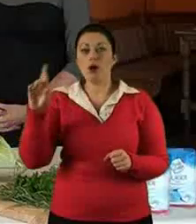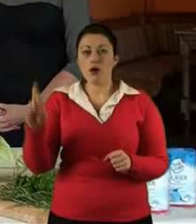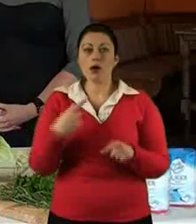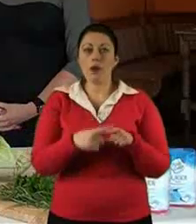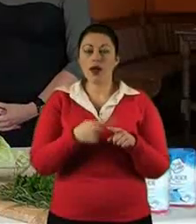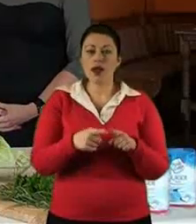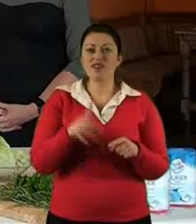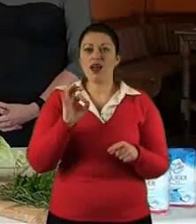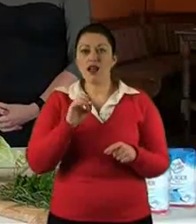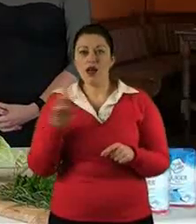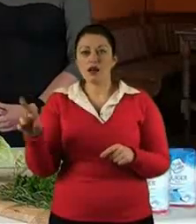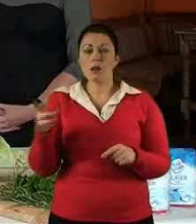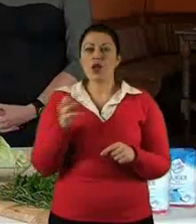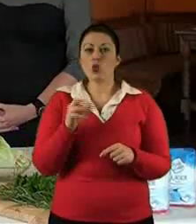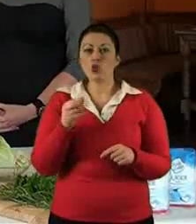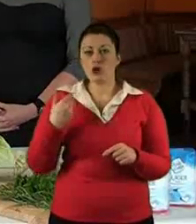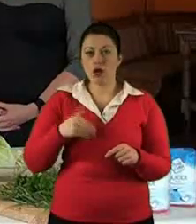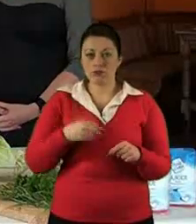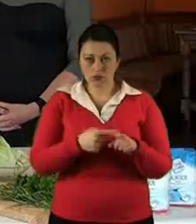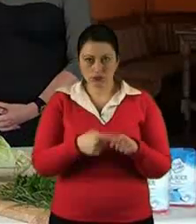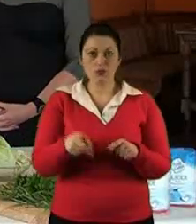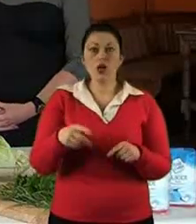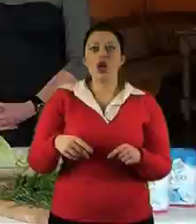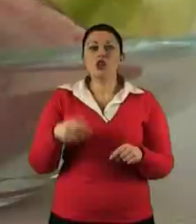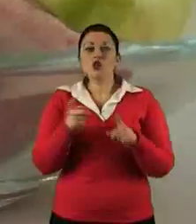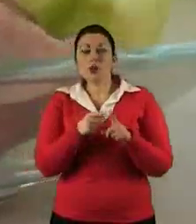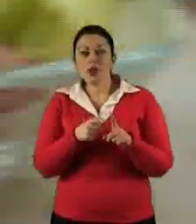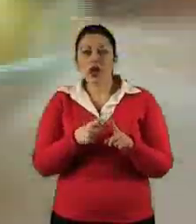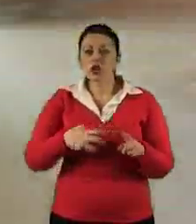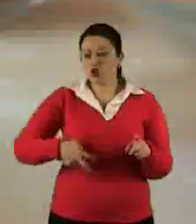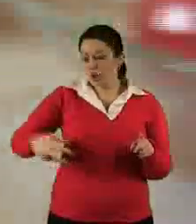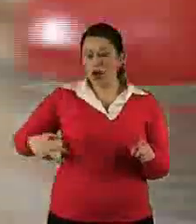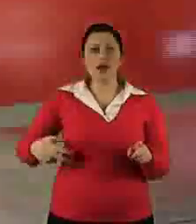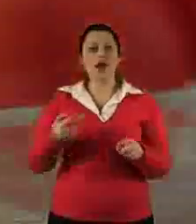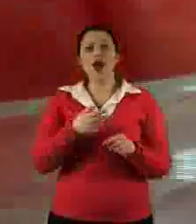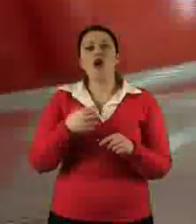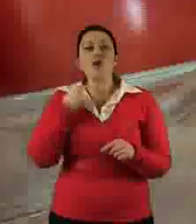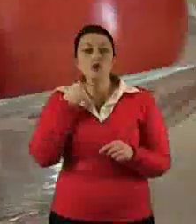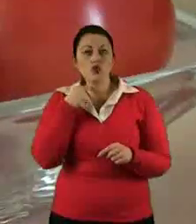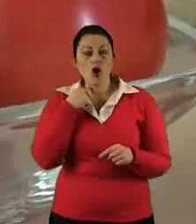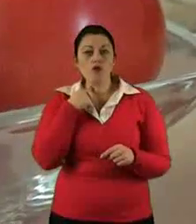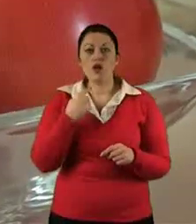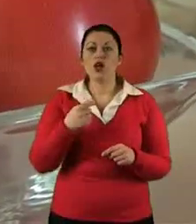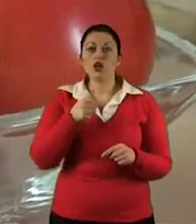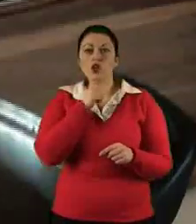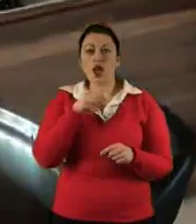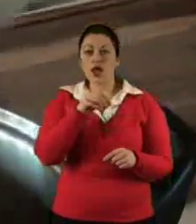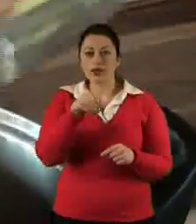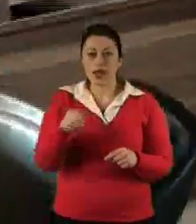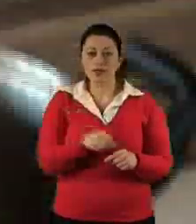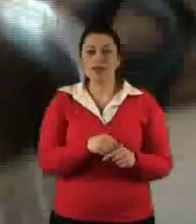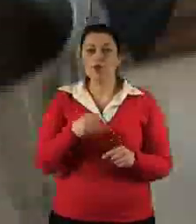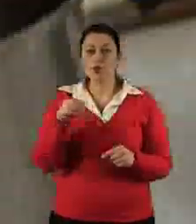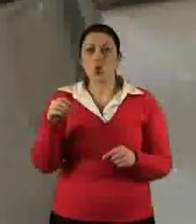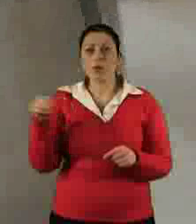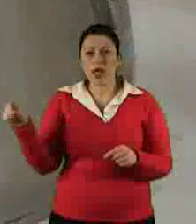por, marchew, seler, pietruszka, ziemniaki, żeberka wieprzowe, liść laurowy, ziele angielskie, sól i pieprz. Bazą